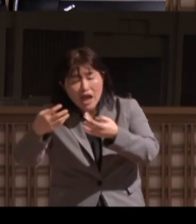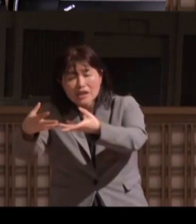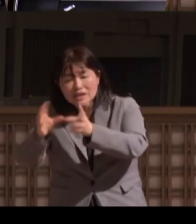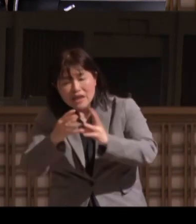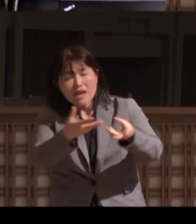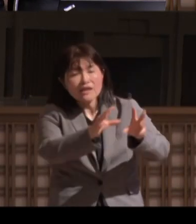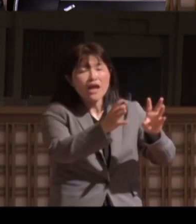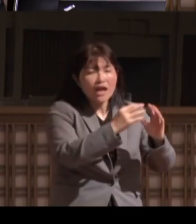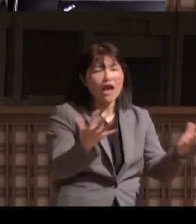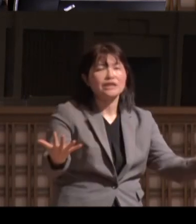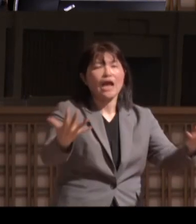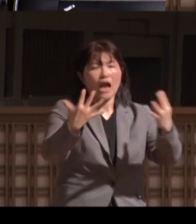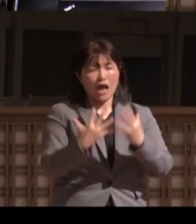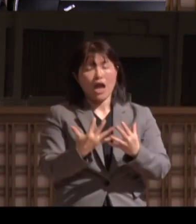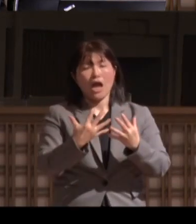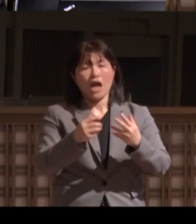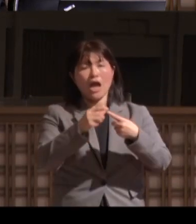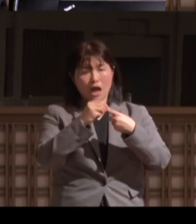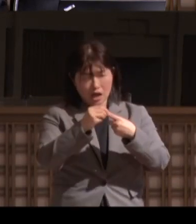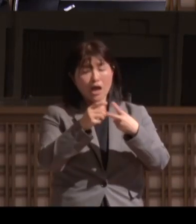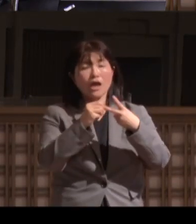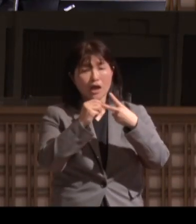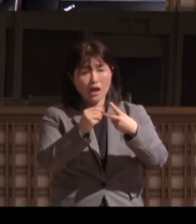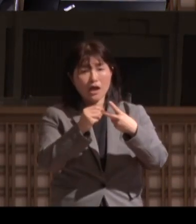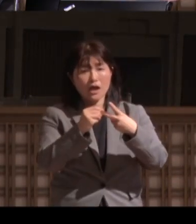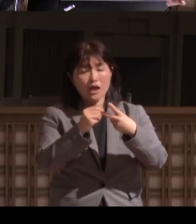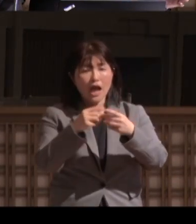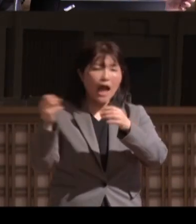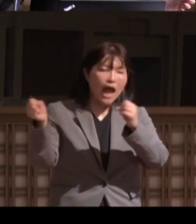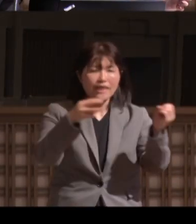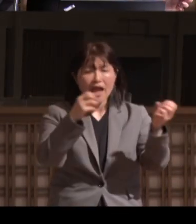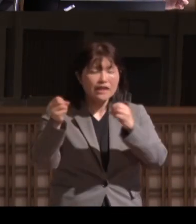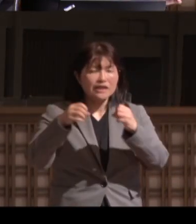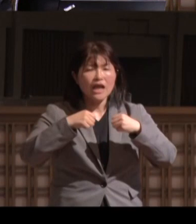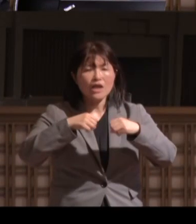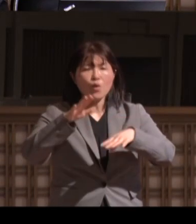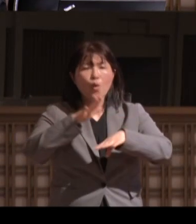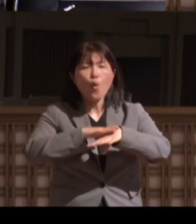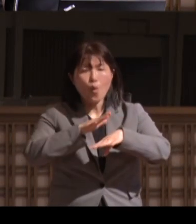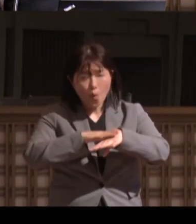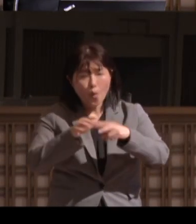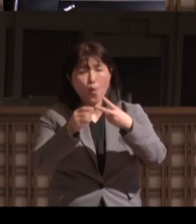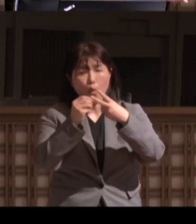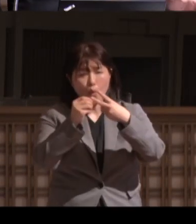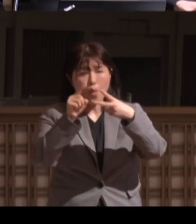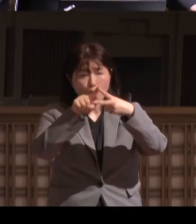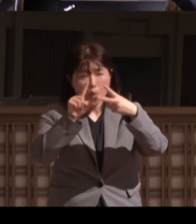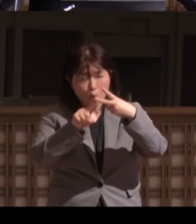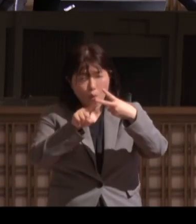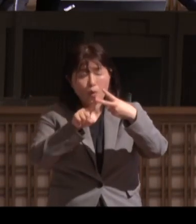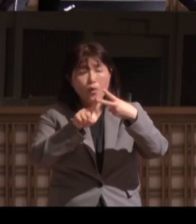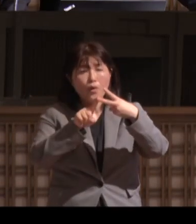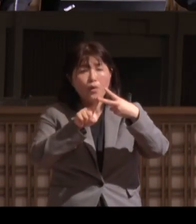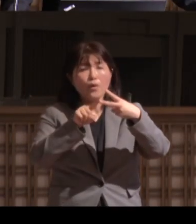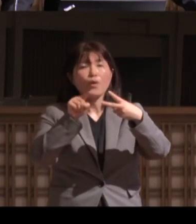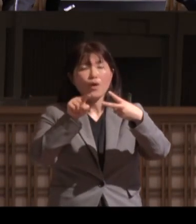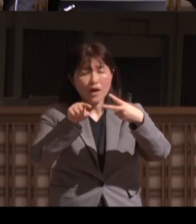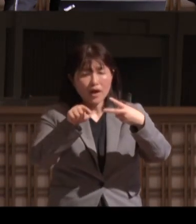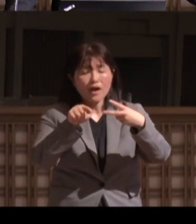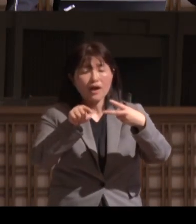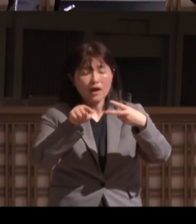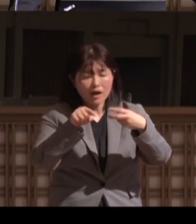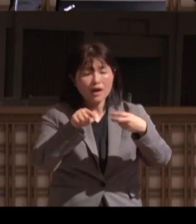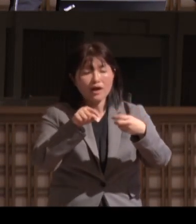三角のあり方もう1つは話し合いのあり方ですこの2つが支援